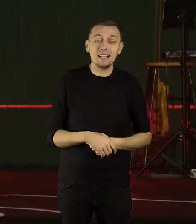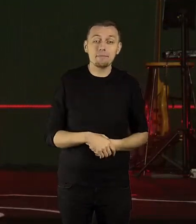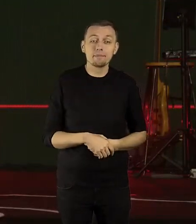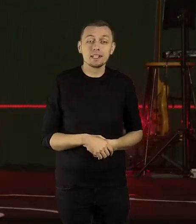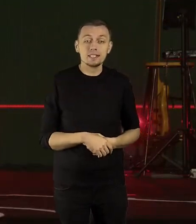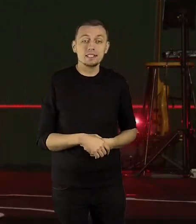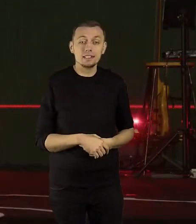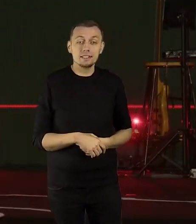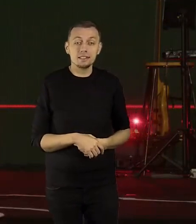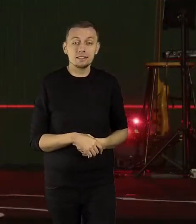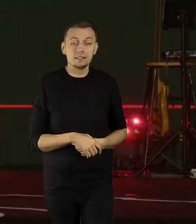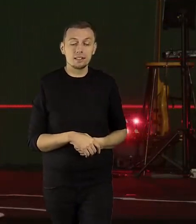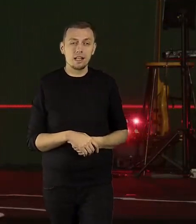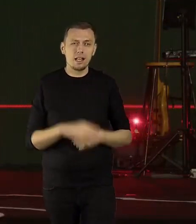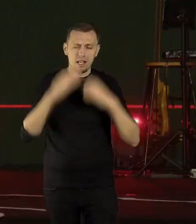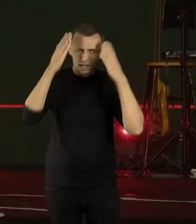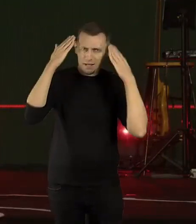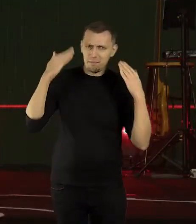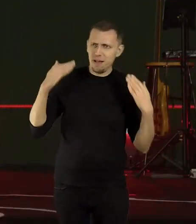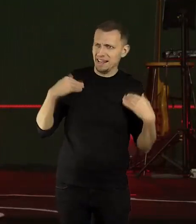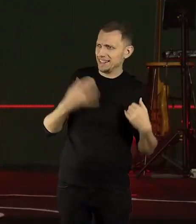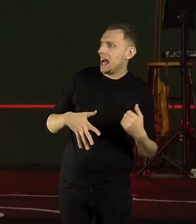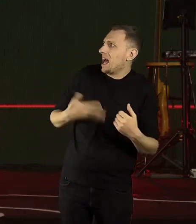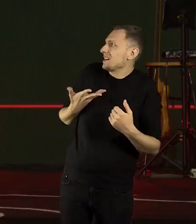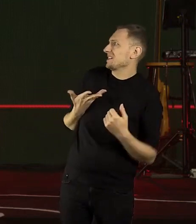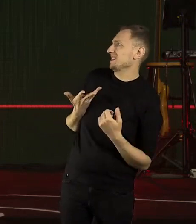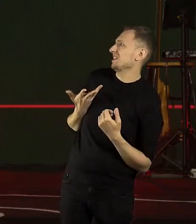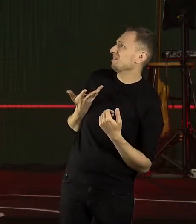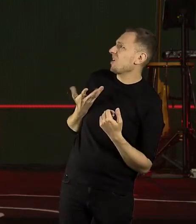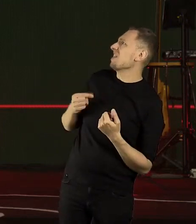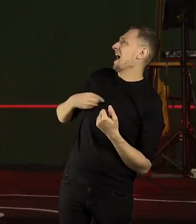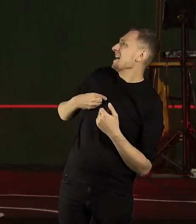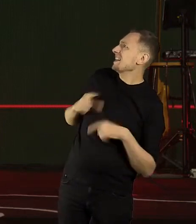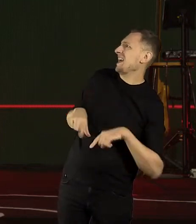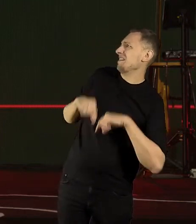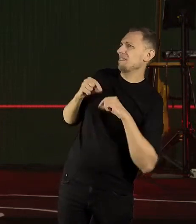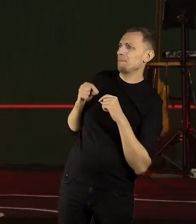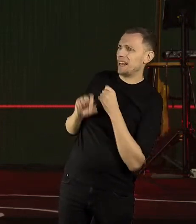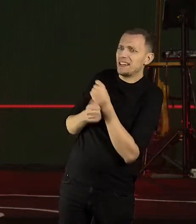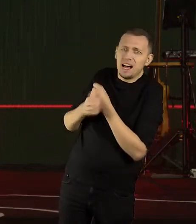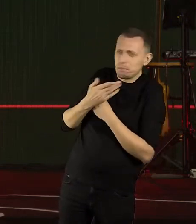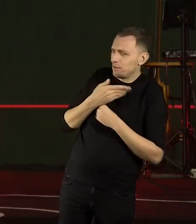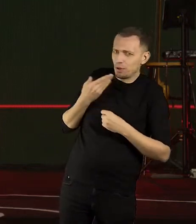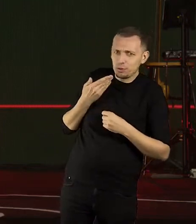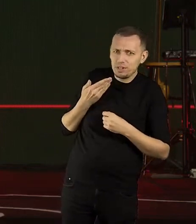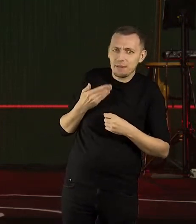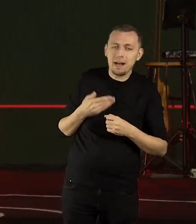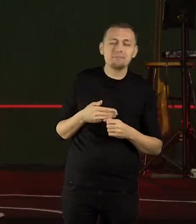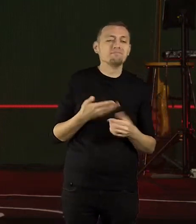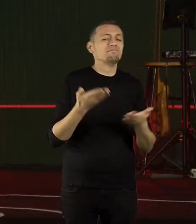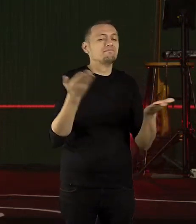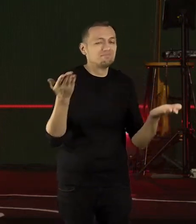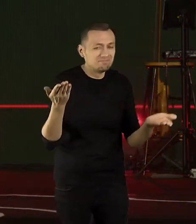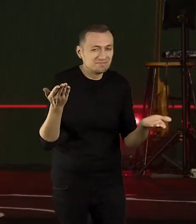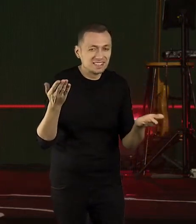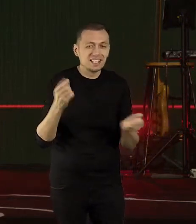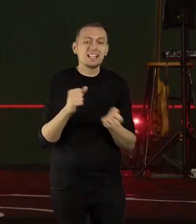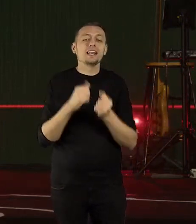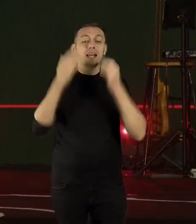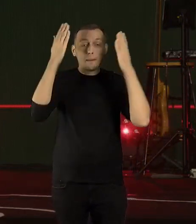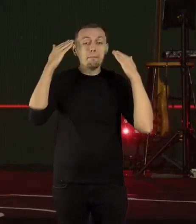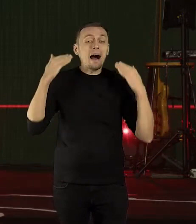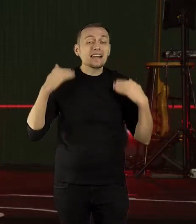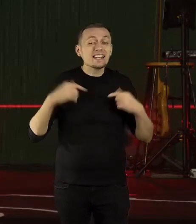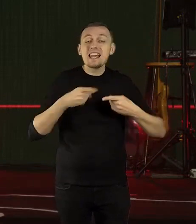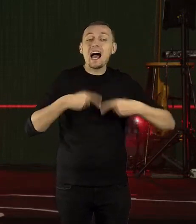i wyłącznie w oparciu o łaskę, czyli o niezasłużoną Bożą opatrzność. Nie było nic w